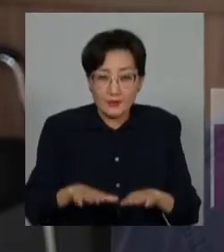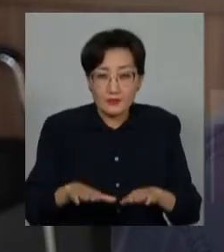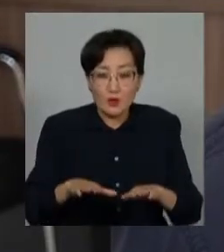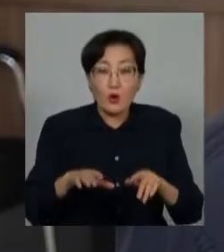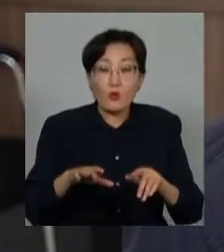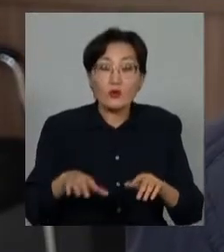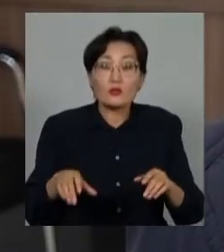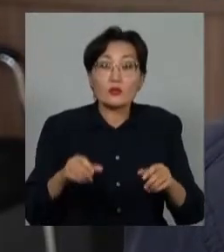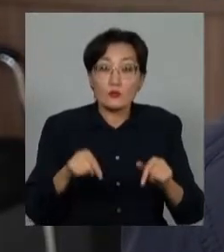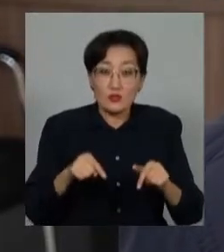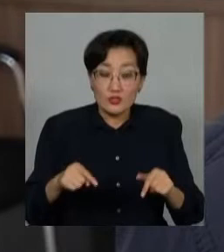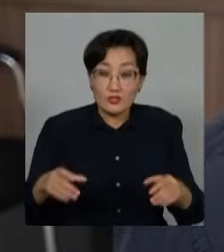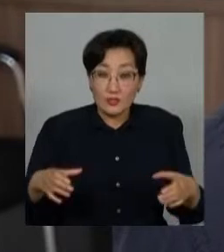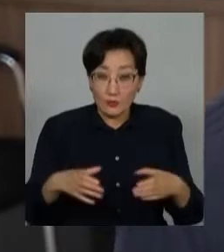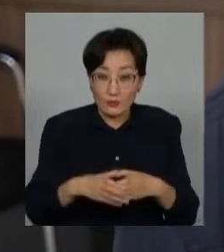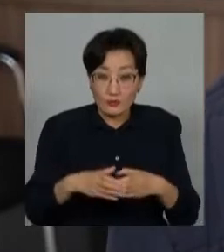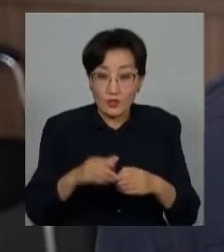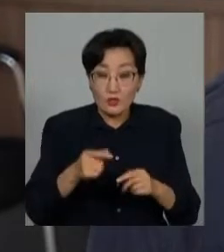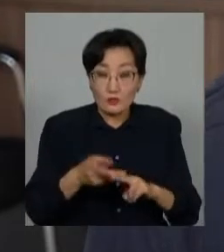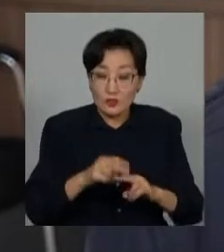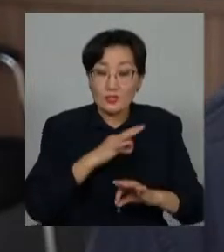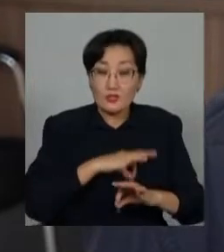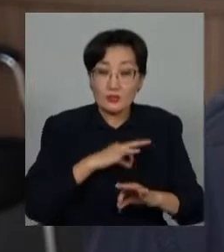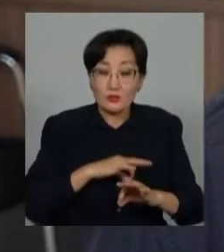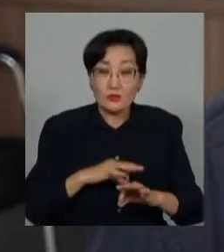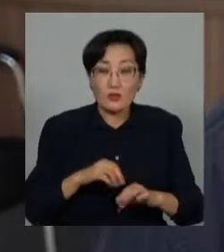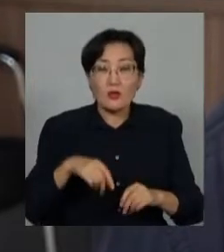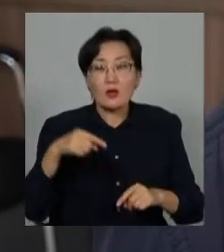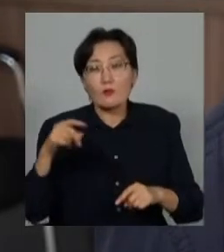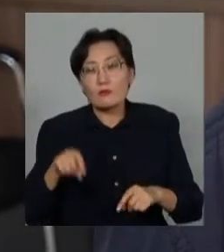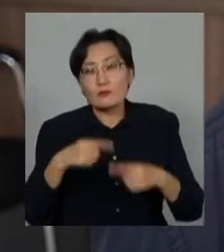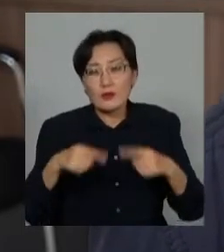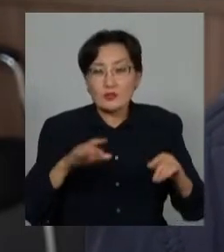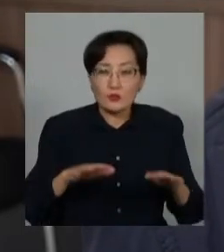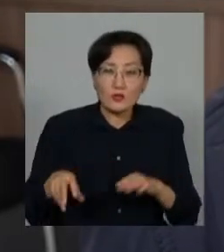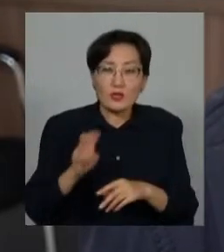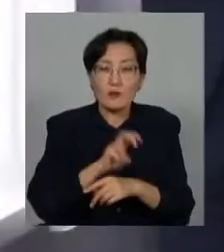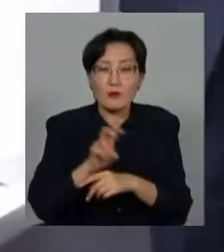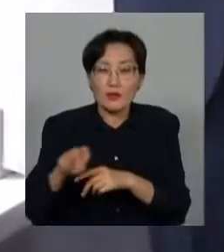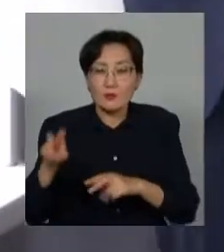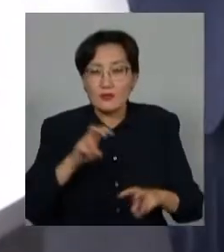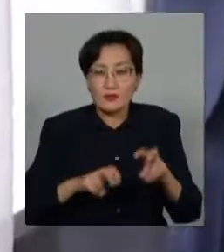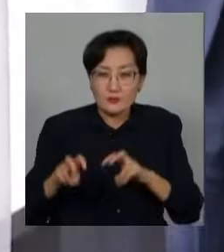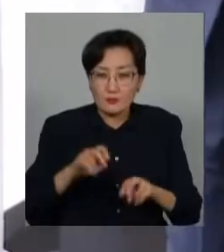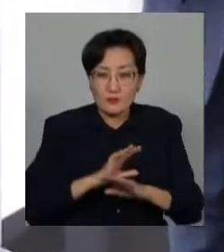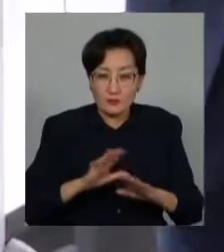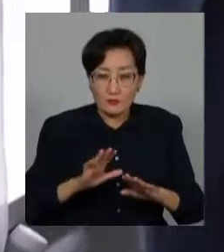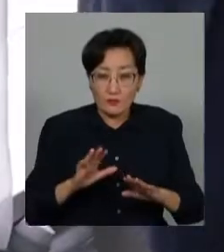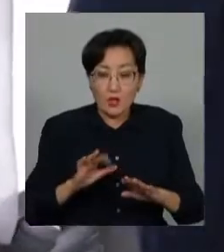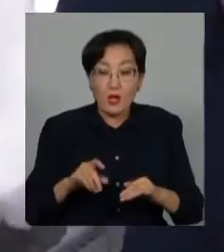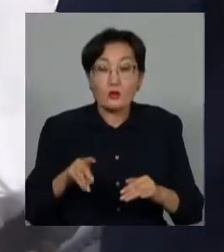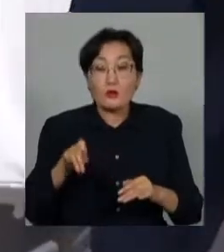екен. Сол жағынан тиімді. Оны ар жаққа барбыз деп қаланы араламайсың. Бұдан бөлек Қасым Жомарт